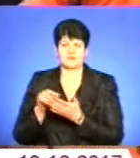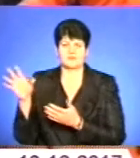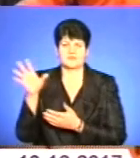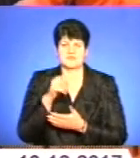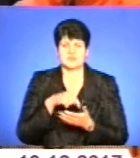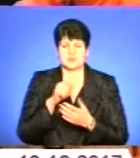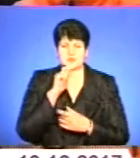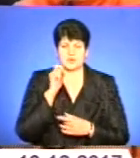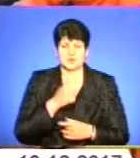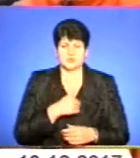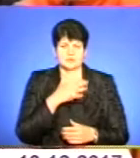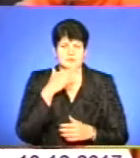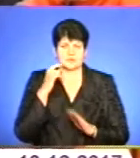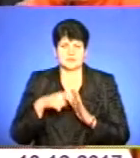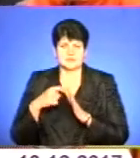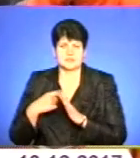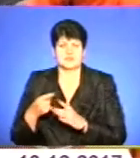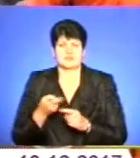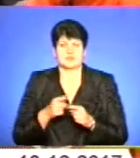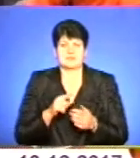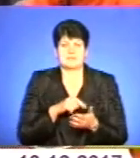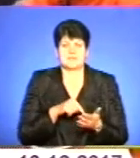багато дізнатися про це місто.